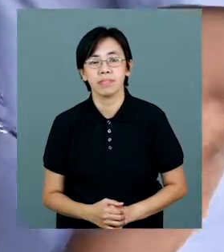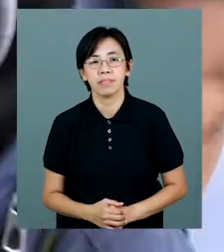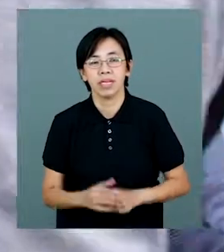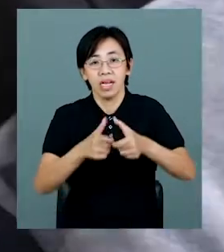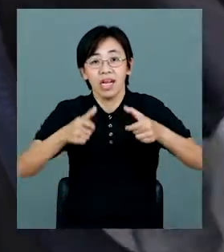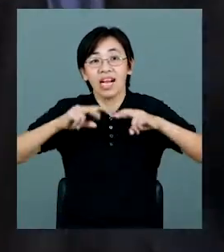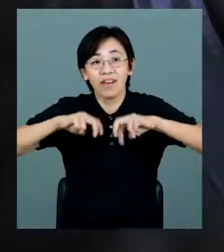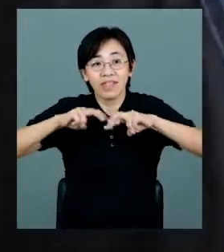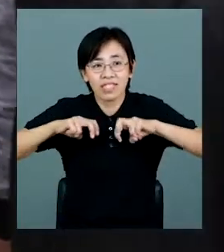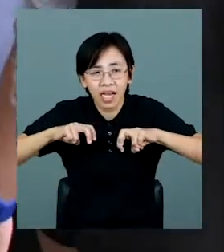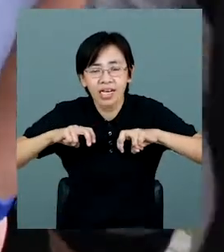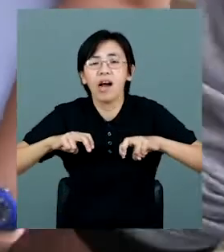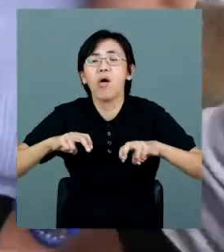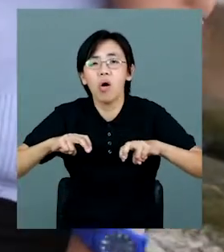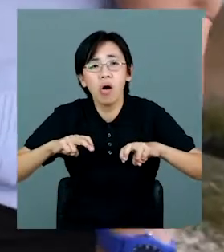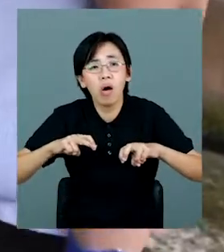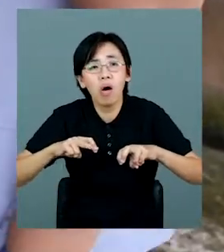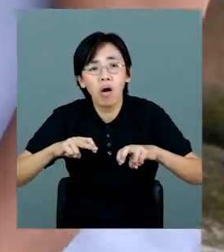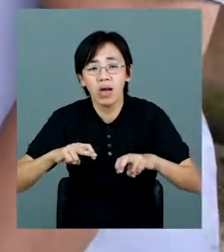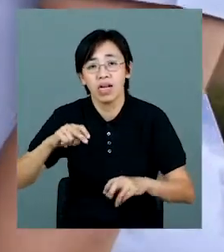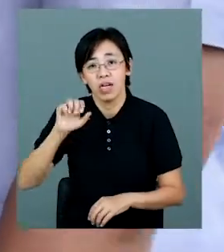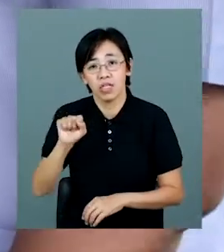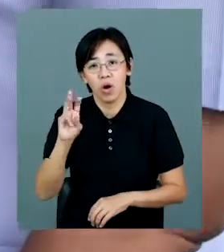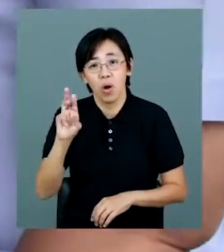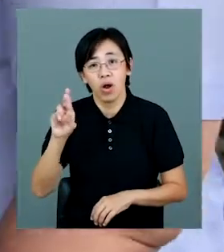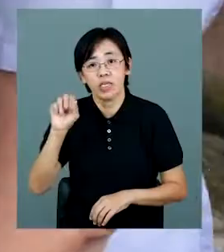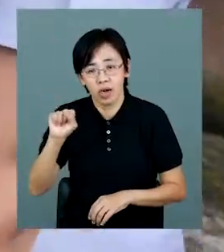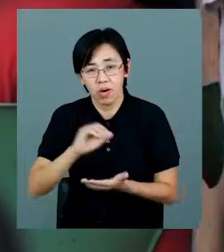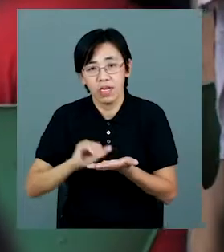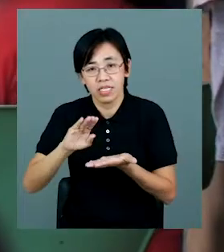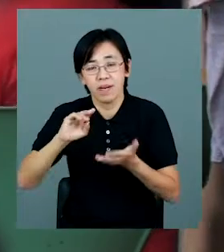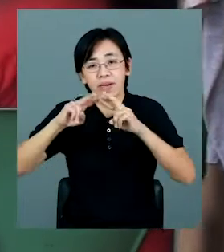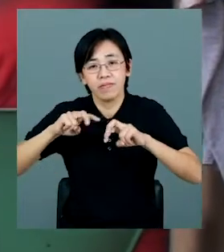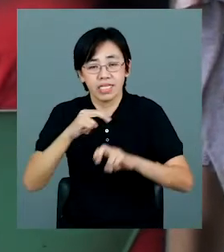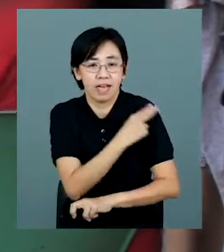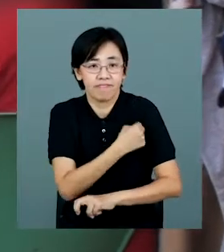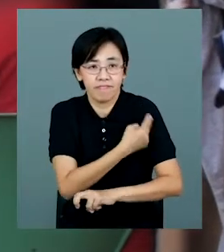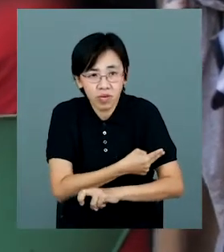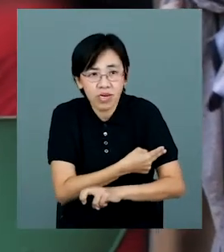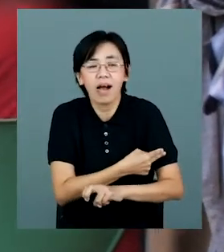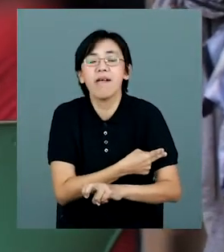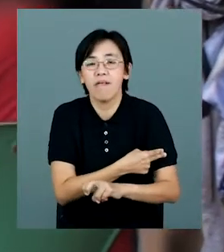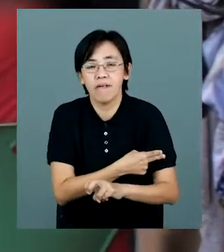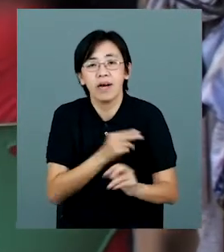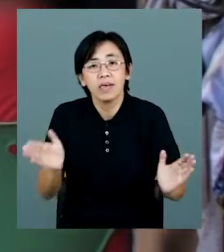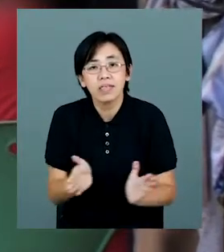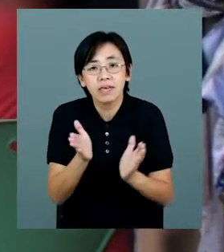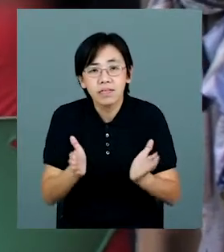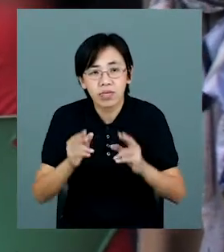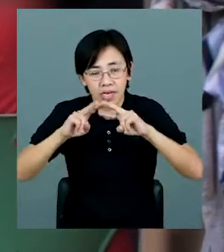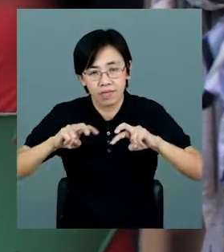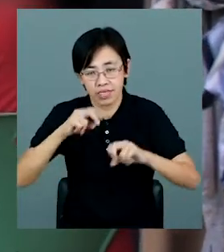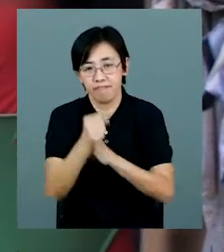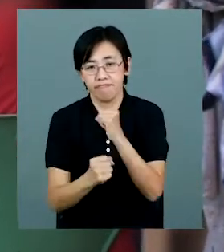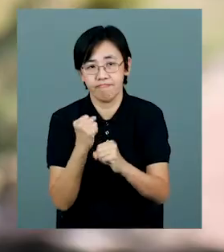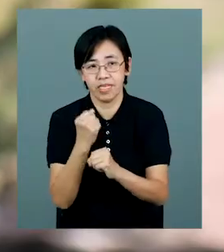คืองานวิจัยชิ้นนี้ได้รับการสนับสนุนจากสถาบันวิจัยระบบสาธารณสุขอะค่ะก็สนับสนุนงบประมาณในการวิจัยตลอดระยะเวลา